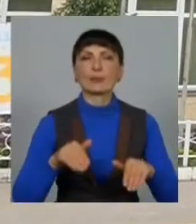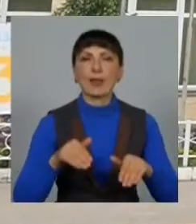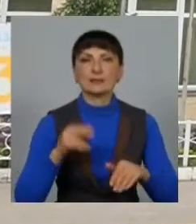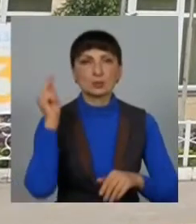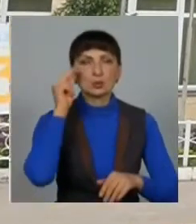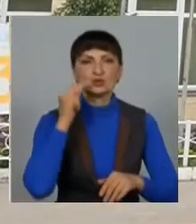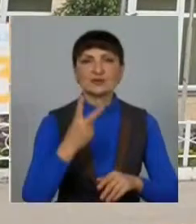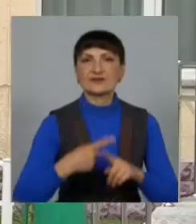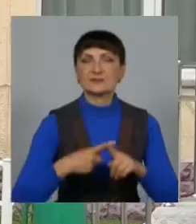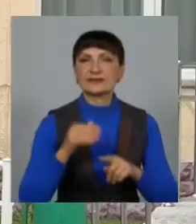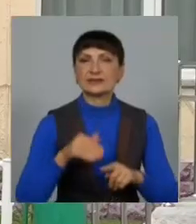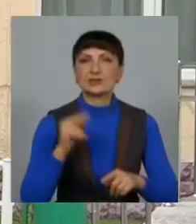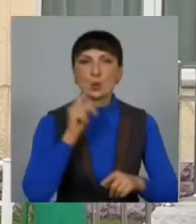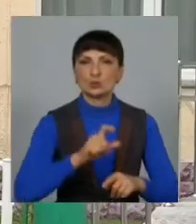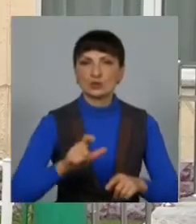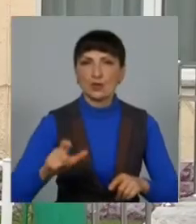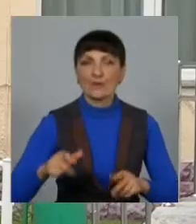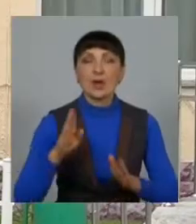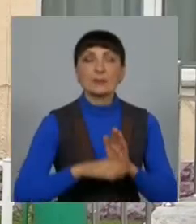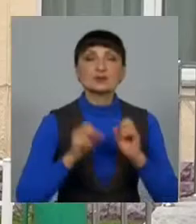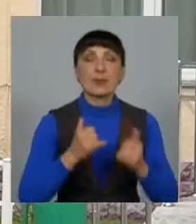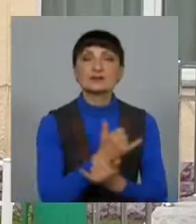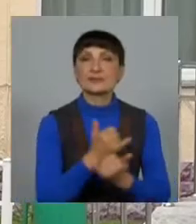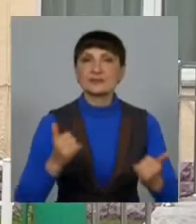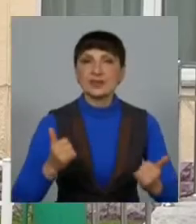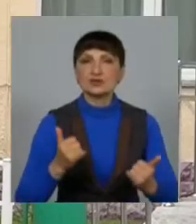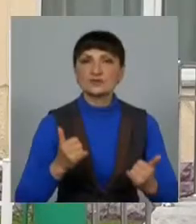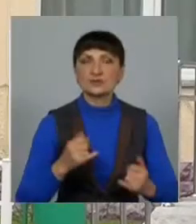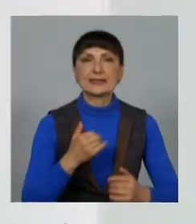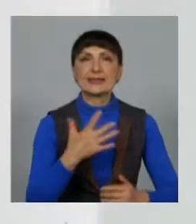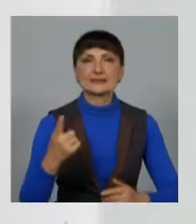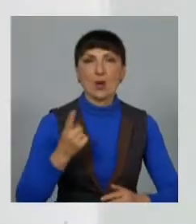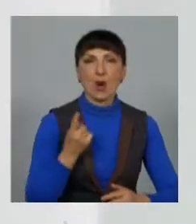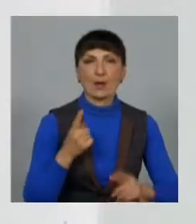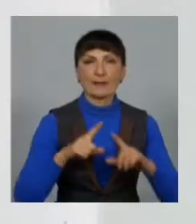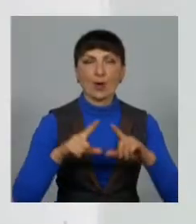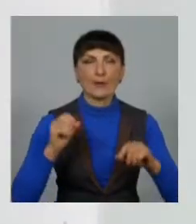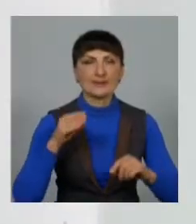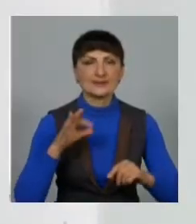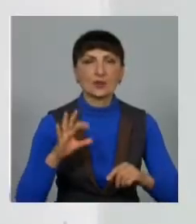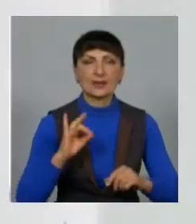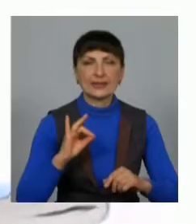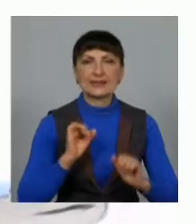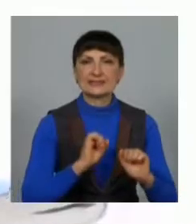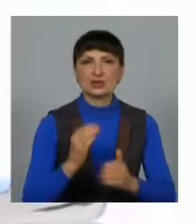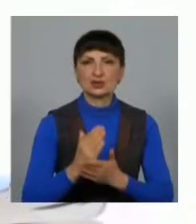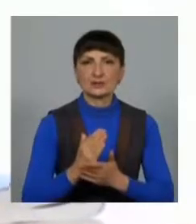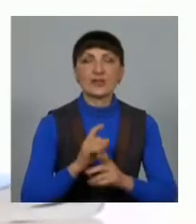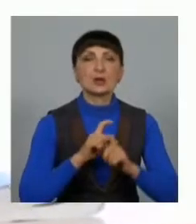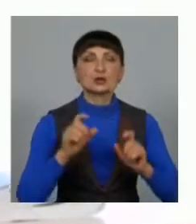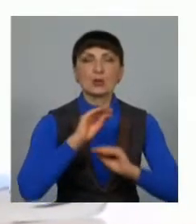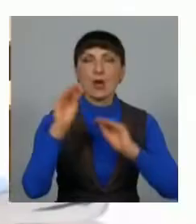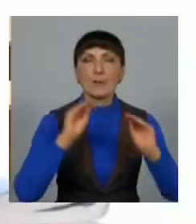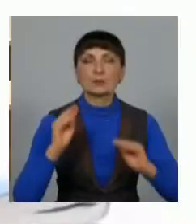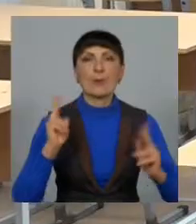обучается более 2500 учеников. Их безопасность обеспечивает сразу несколько охранных агентств и надежная система защиты. Школа